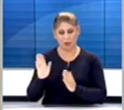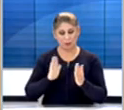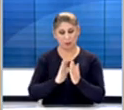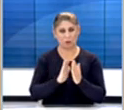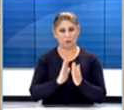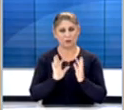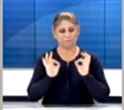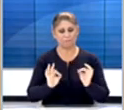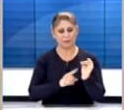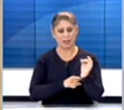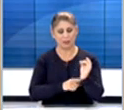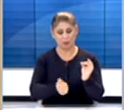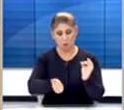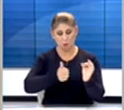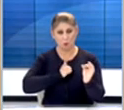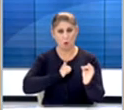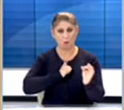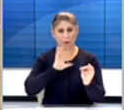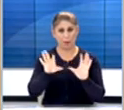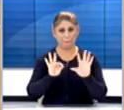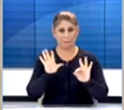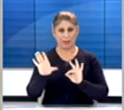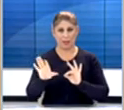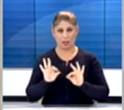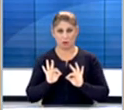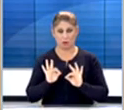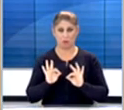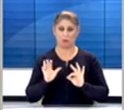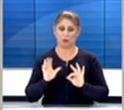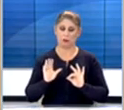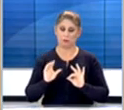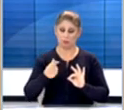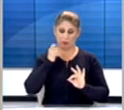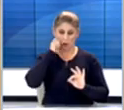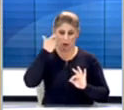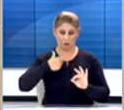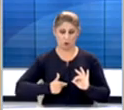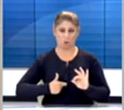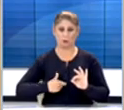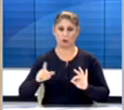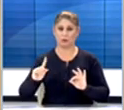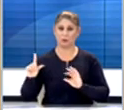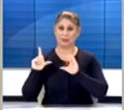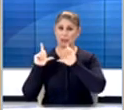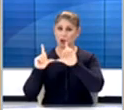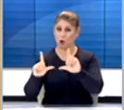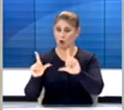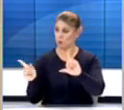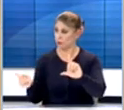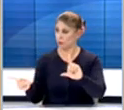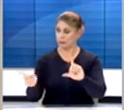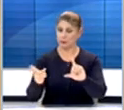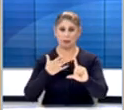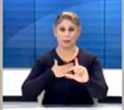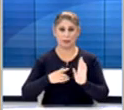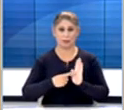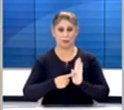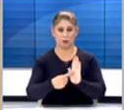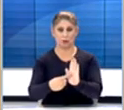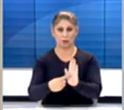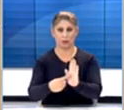χαρακτηριστικά τα οποία εμείς οι ίδιοι επιλέγουμε να διαλέγουμε για τον εαυτό μας και όχι με την εικόνα που εσείς θέλετε να